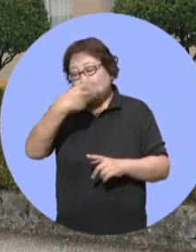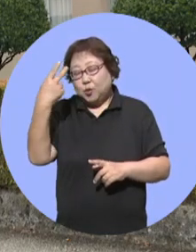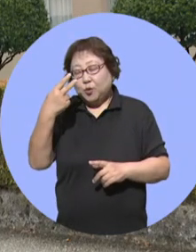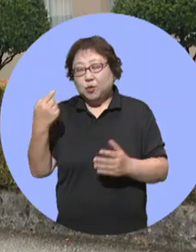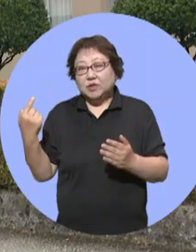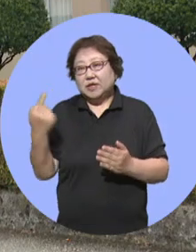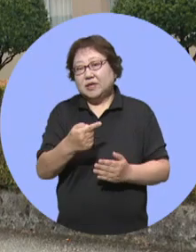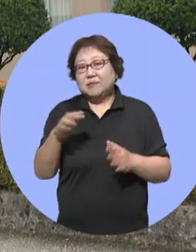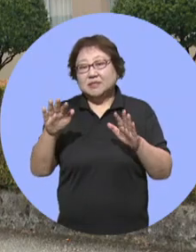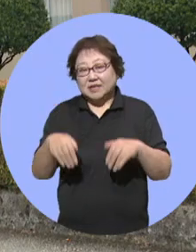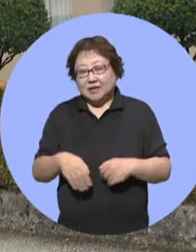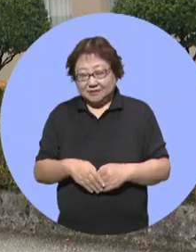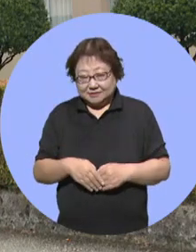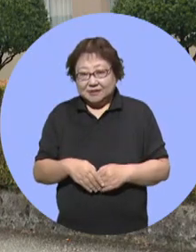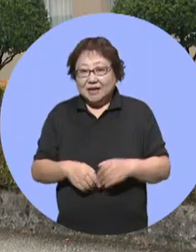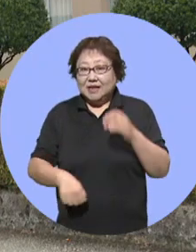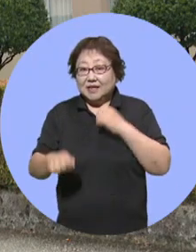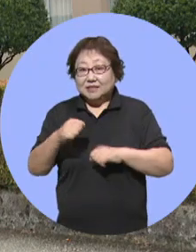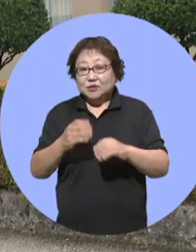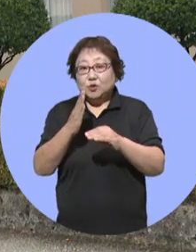ということですので、お邪魔してみましょう。